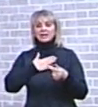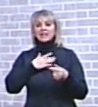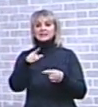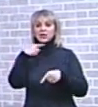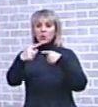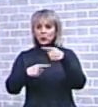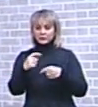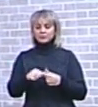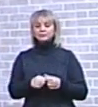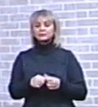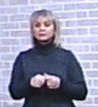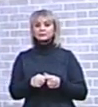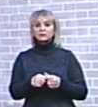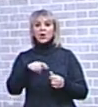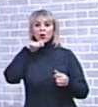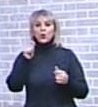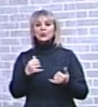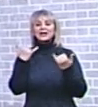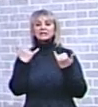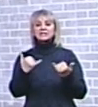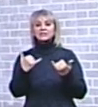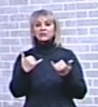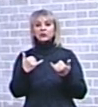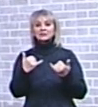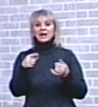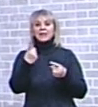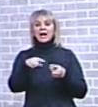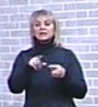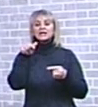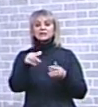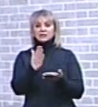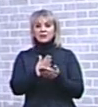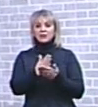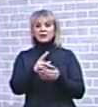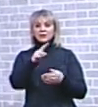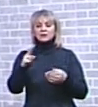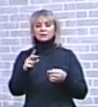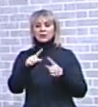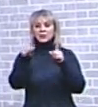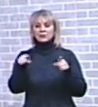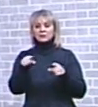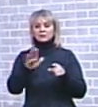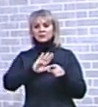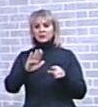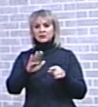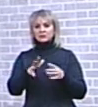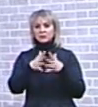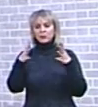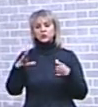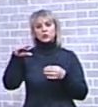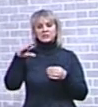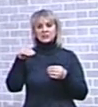сценарии. Украина сегодня в международных делах ставку делает не на большого